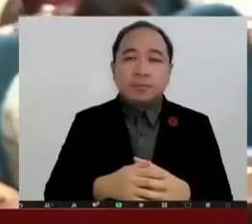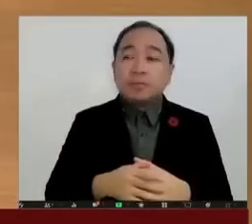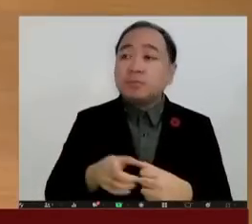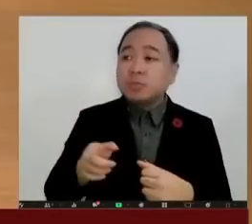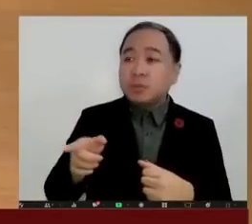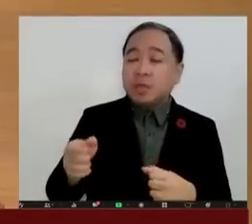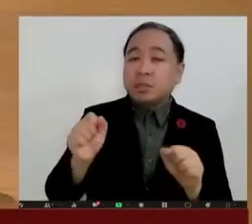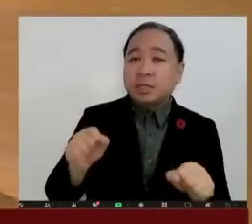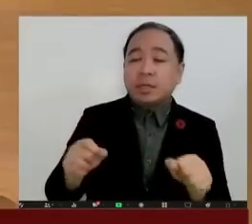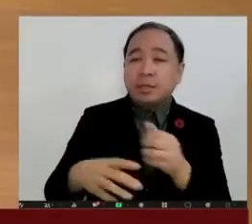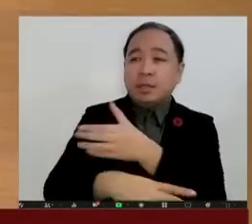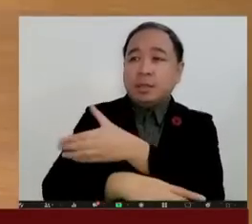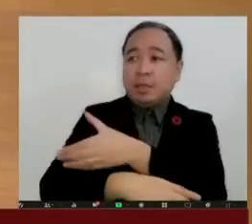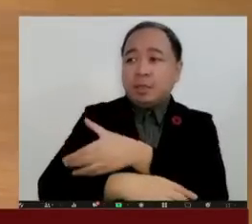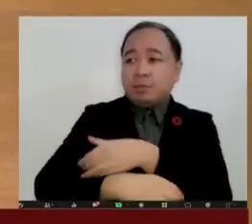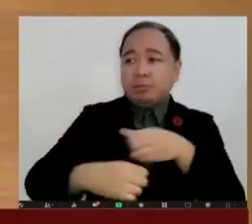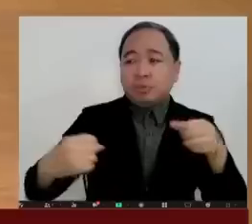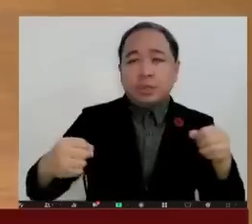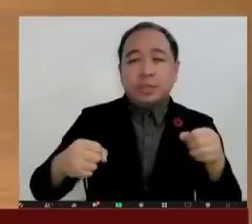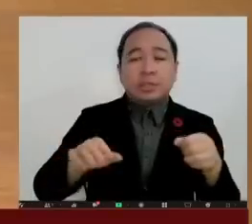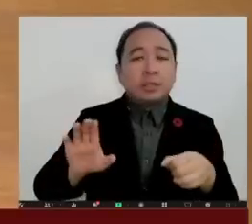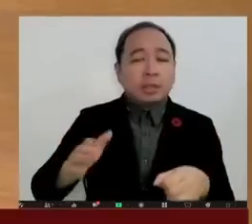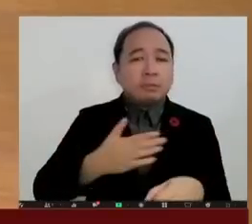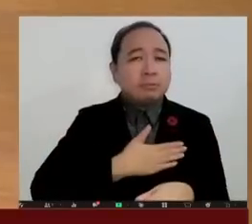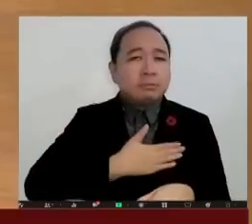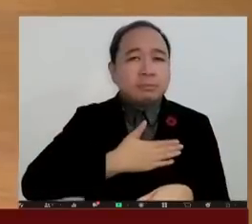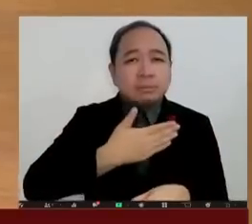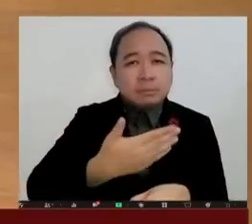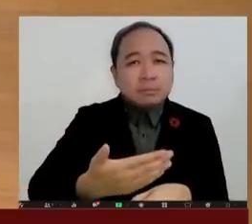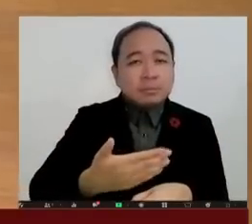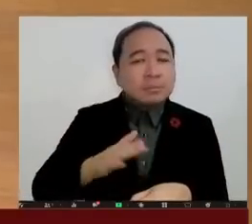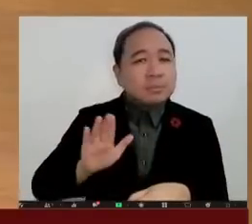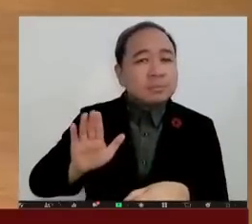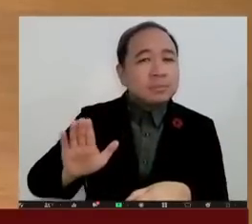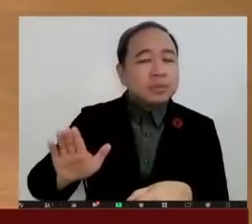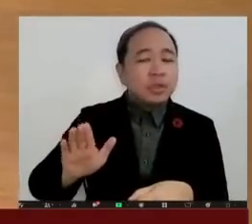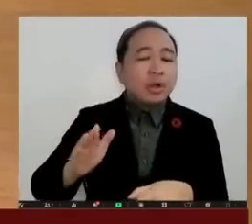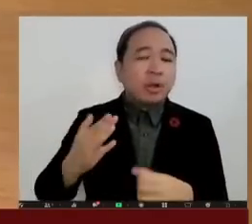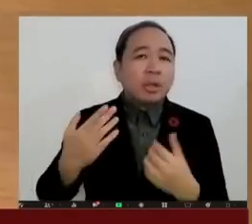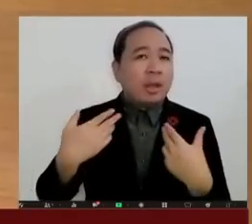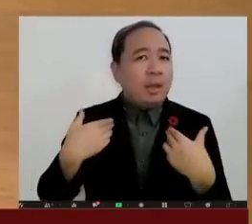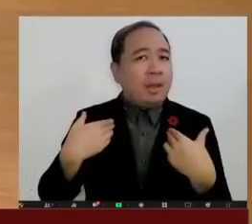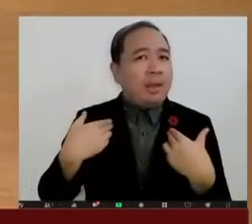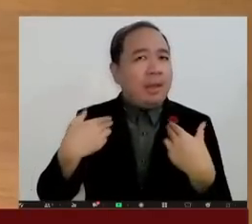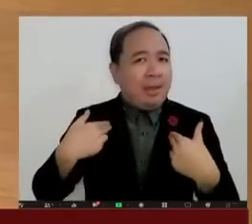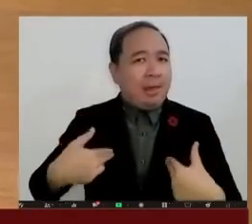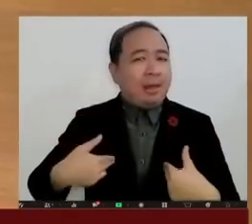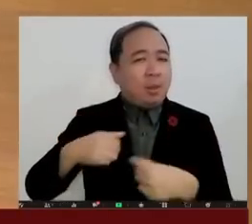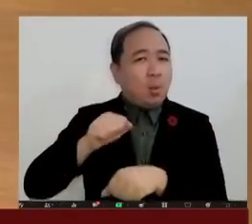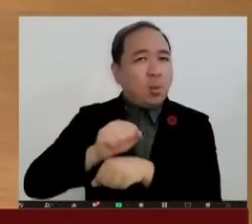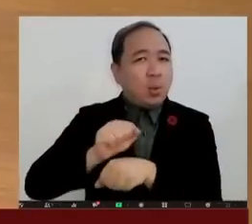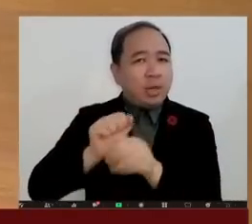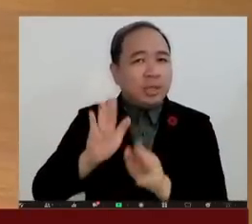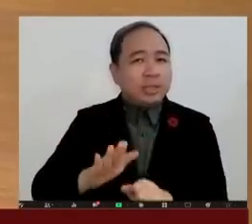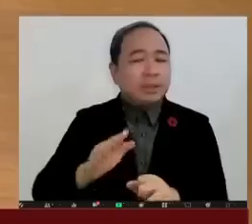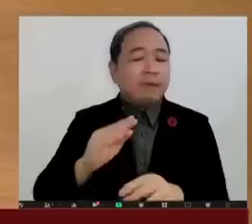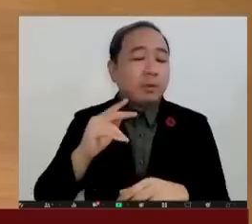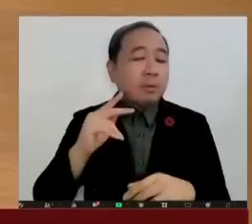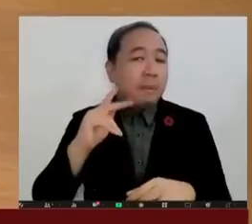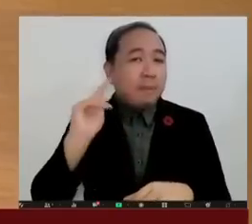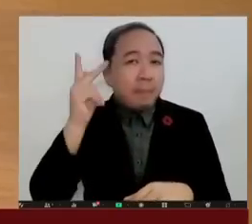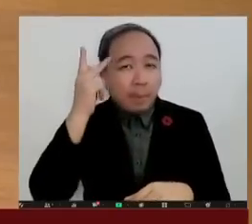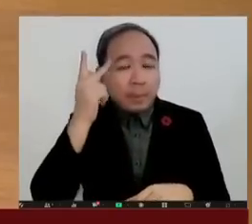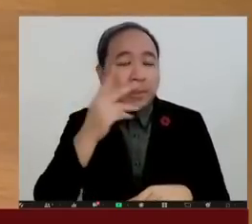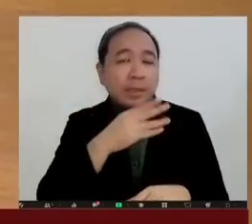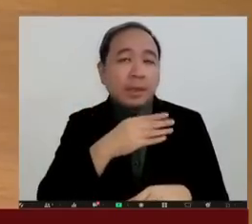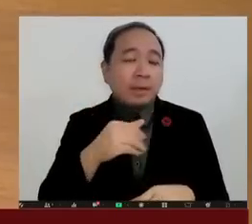Upang masuklian naman natin ang naging sakripisyo ng ating mga health workers sa pribado at pampubliko ng mga ospital